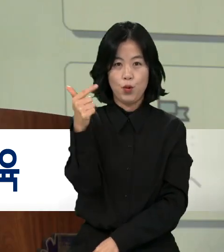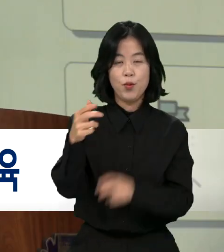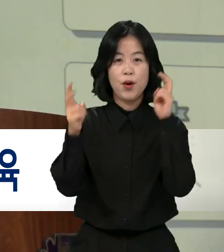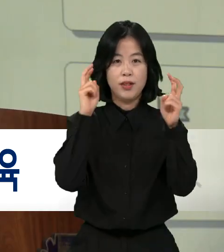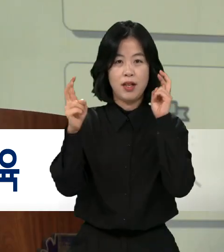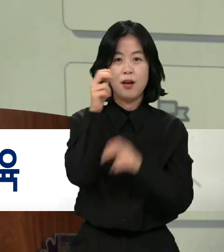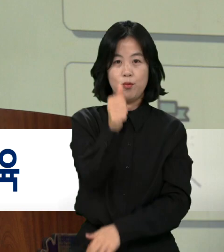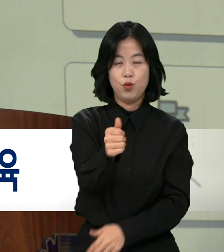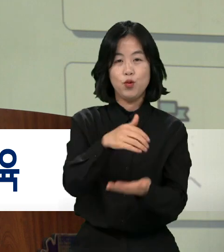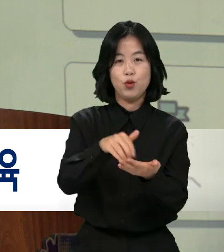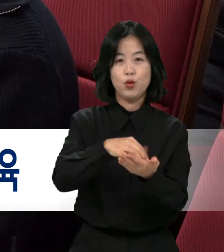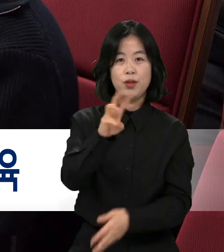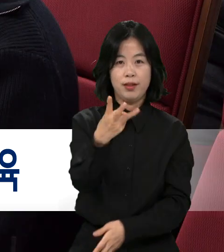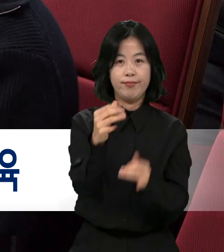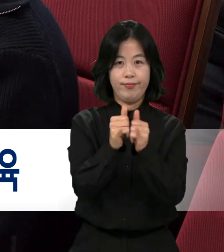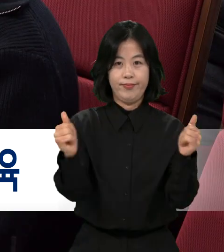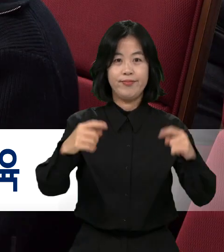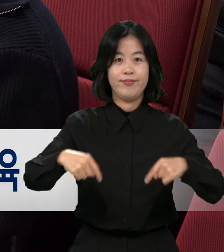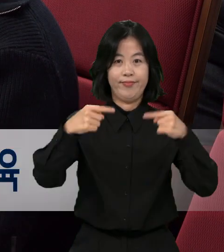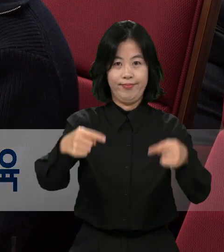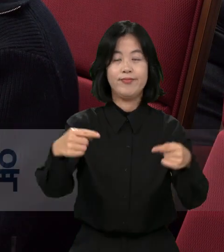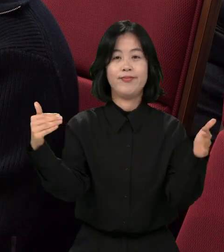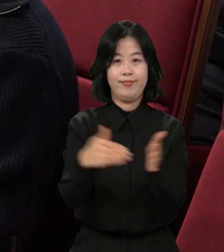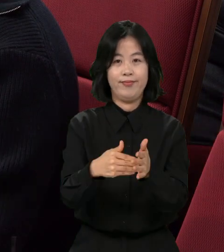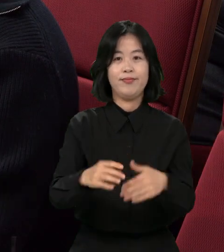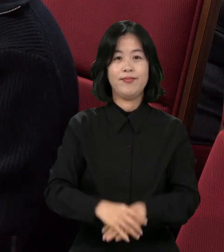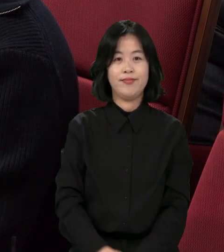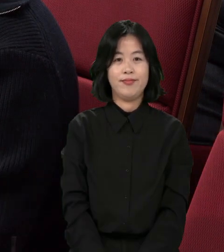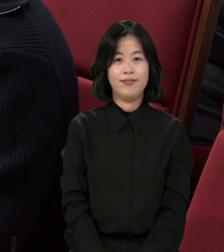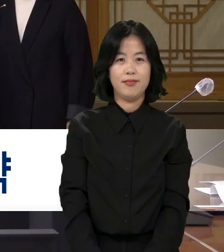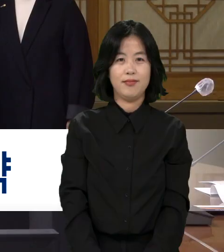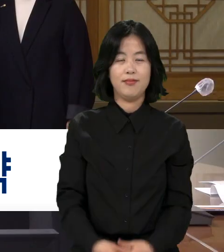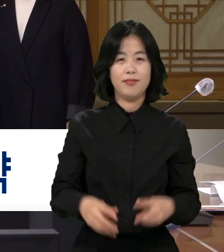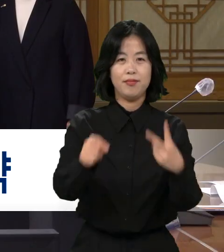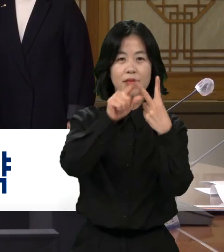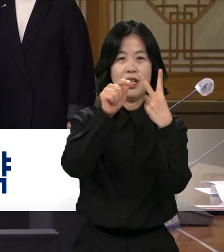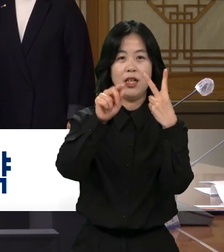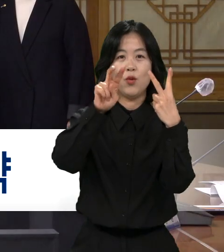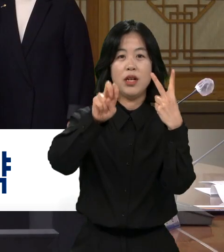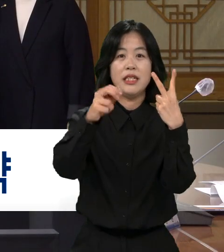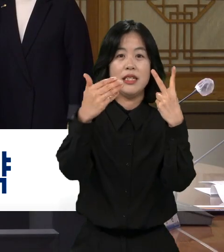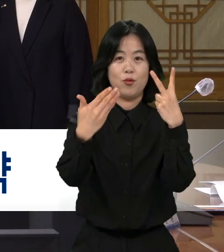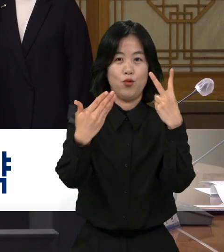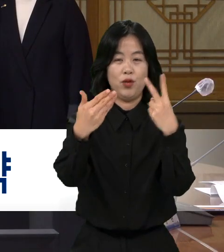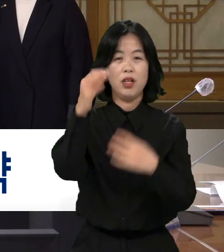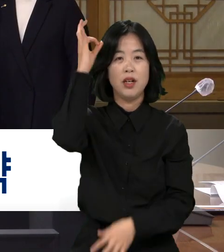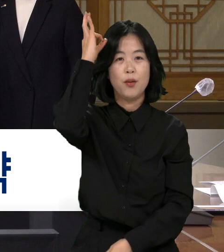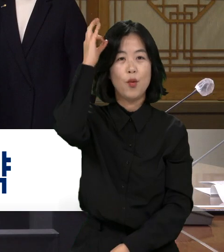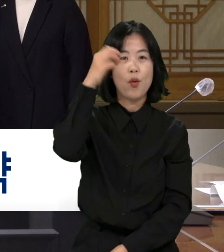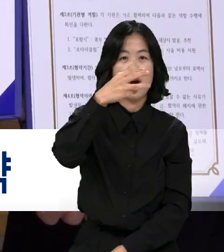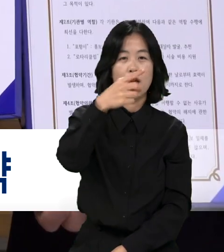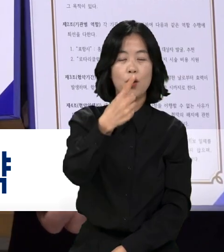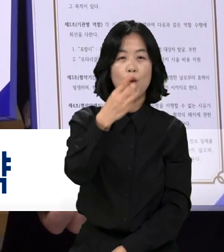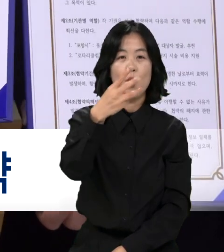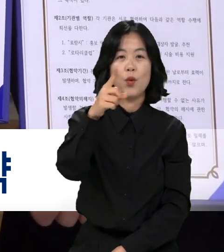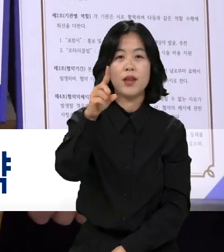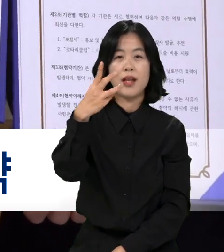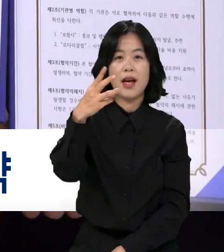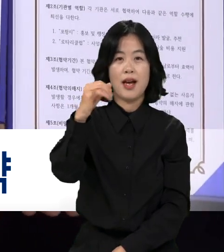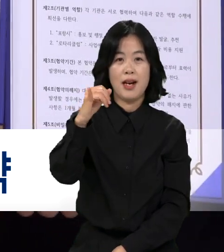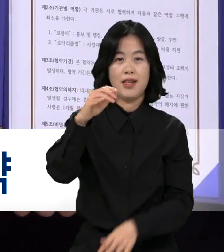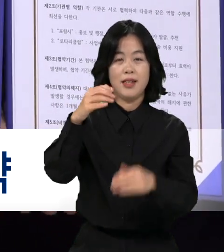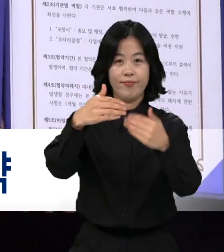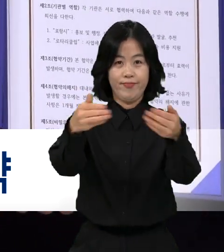중소규모 사업주 약 300여 명이 참석했습니다 포항시는 29일 동포항 포항